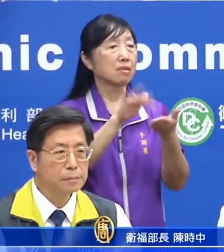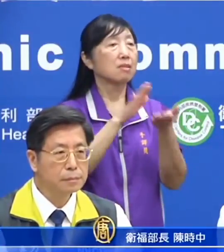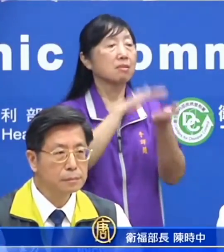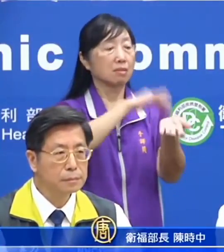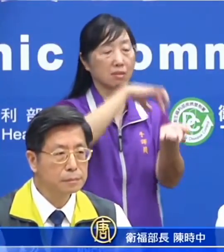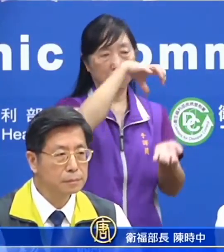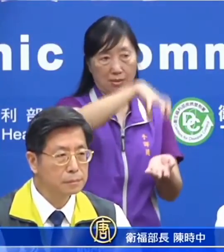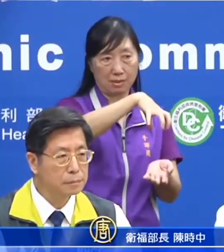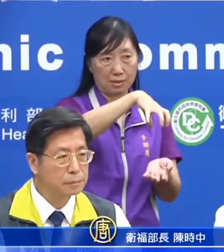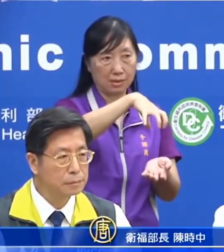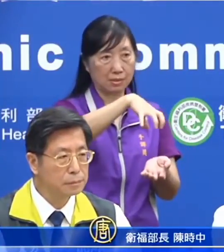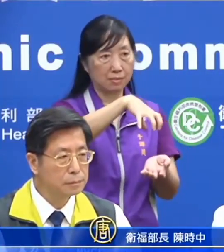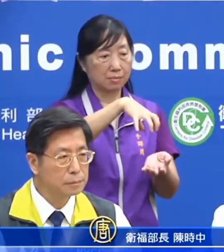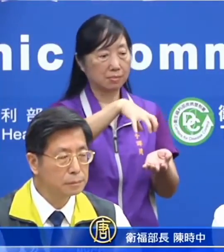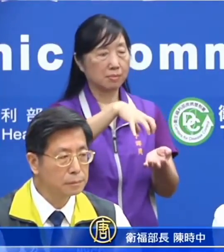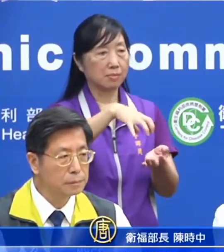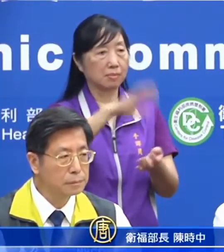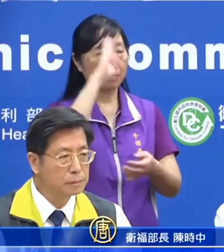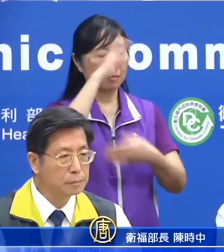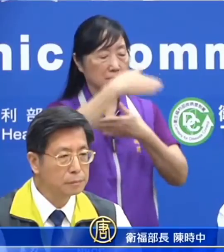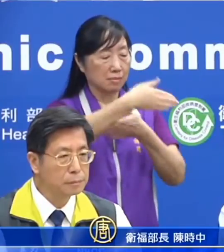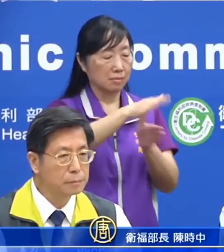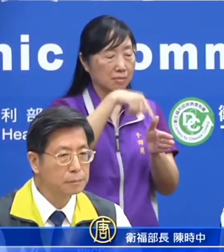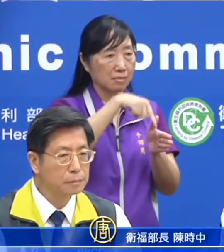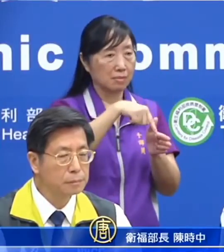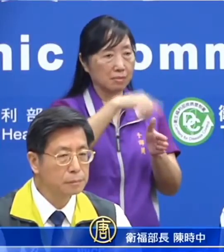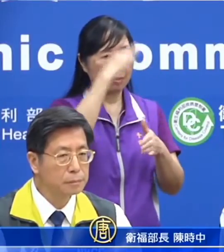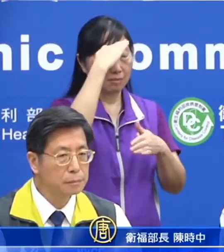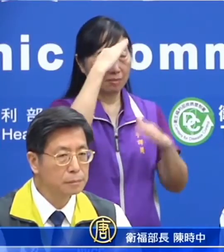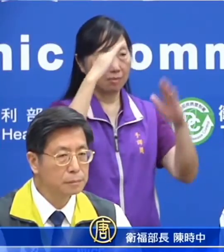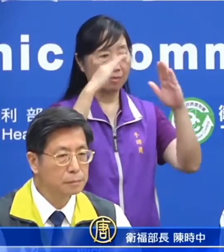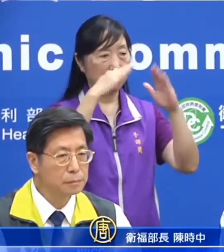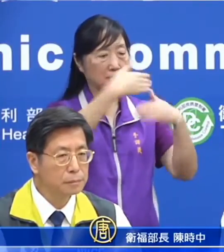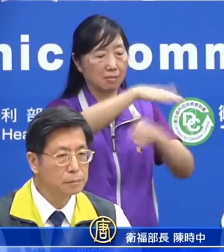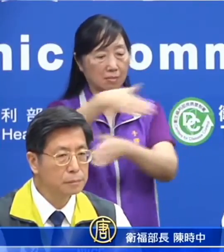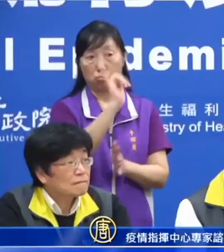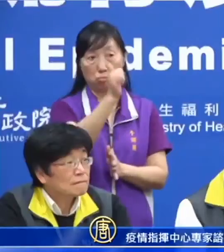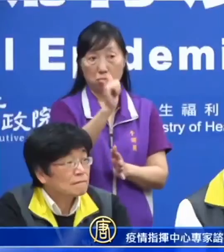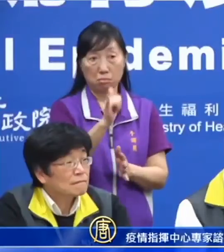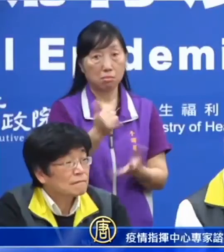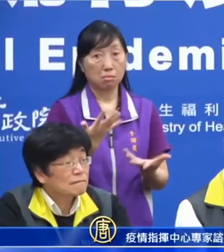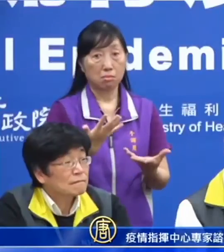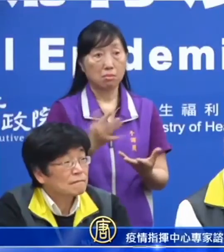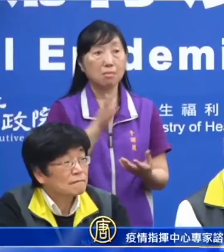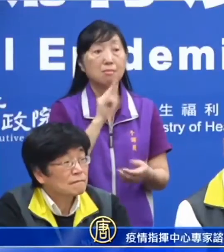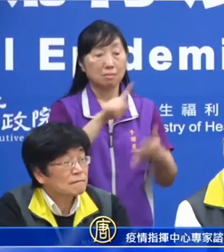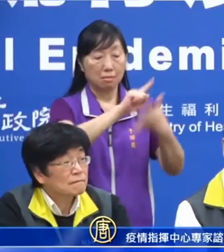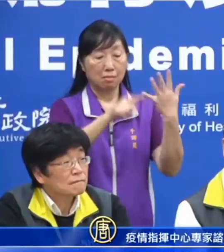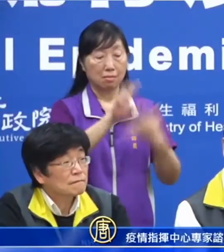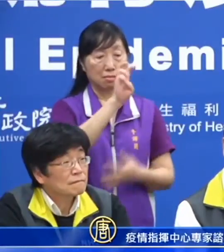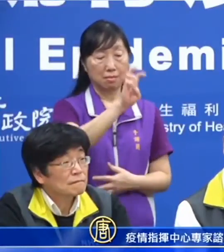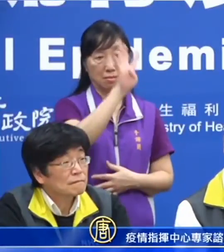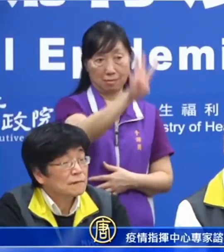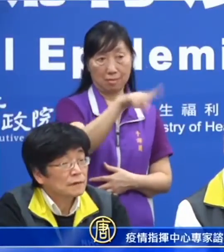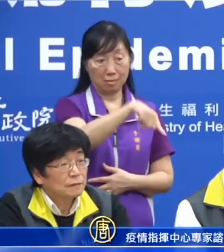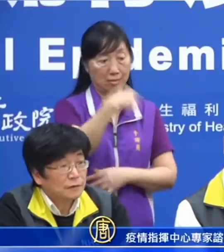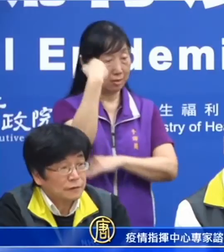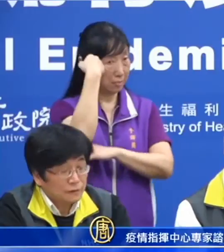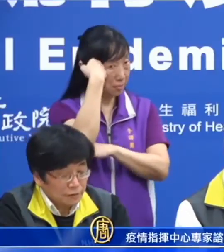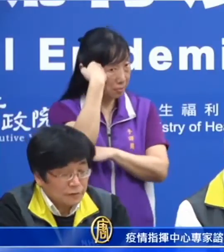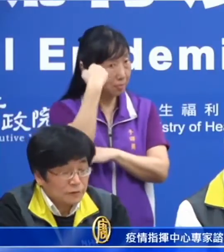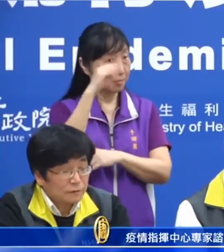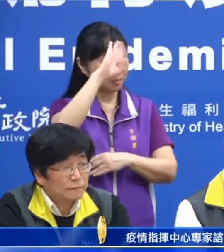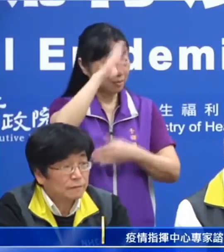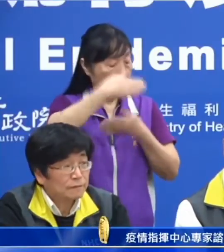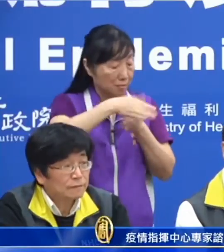面，同病房不同病室，的出院的病人。 按34他待的那个病室